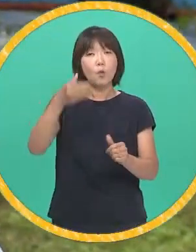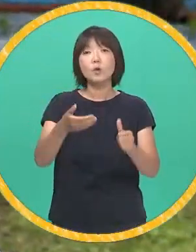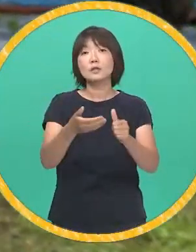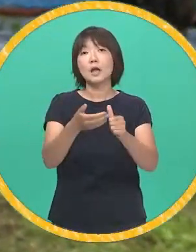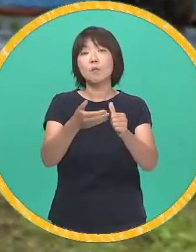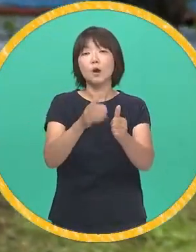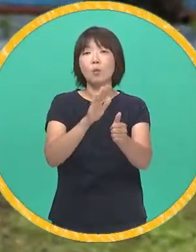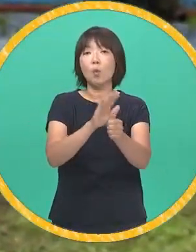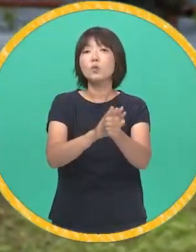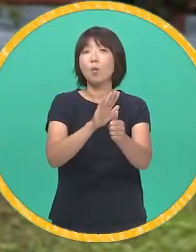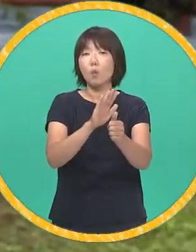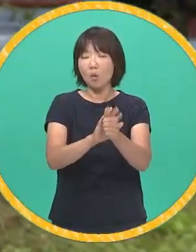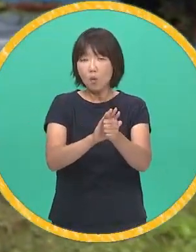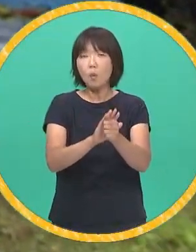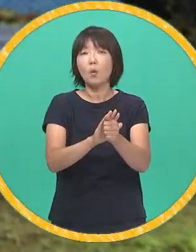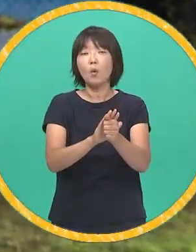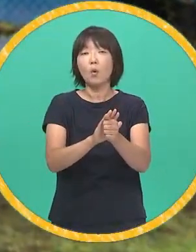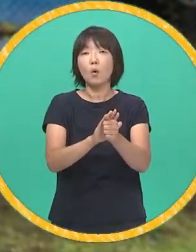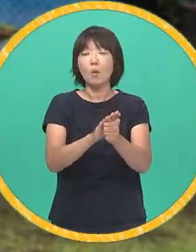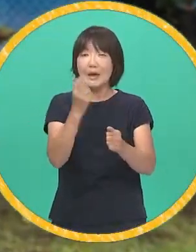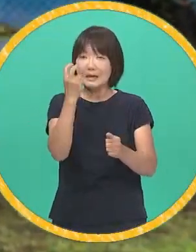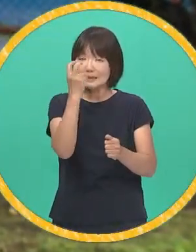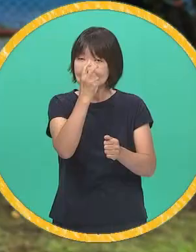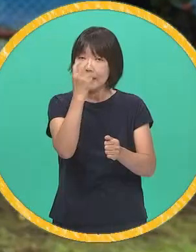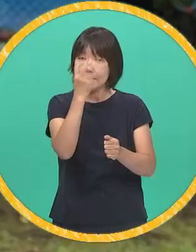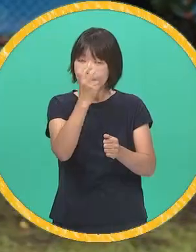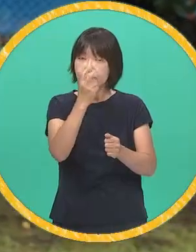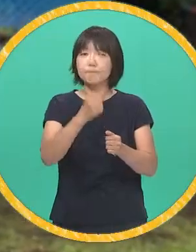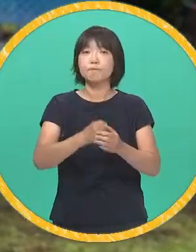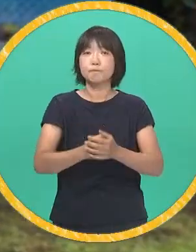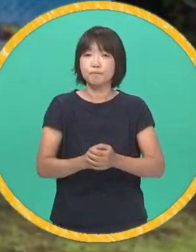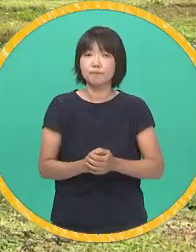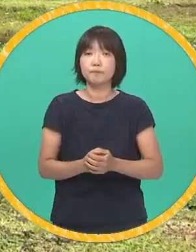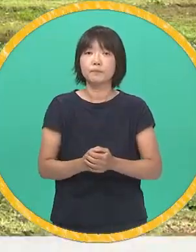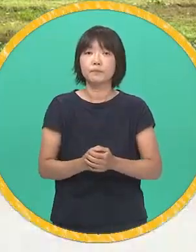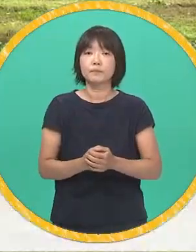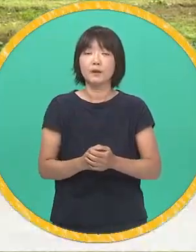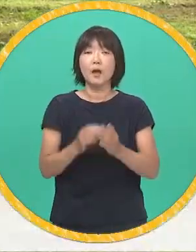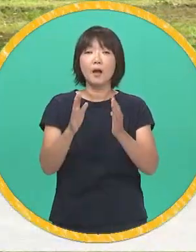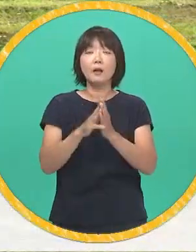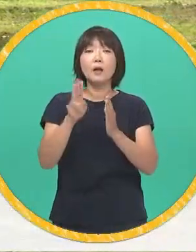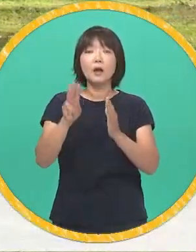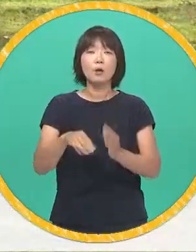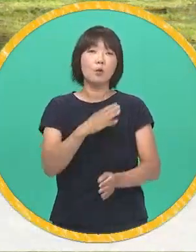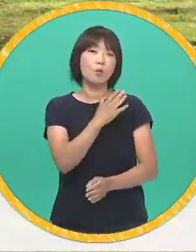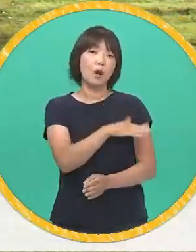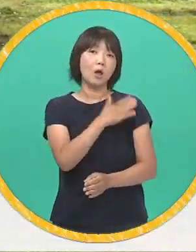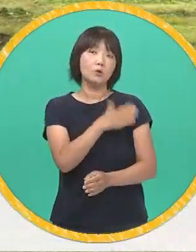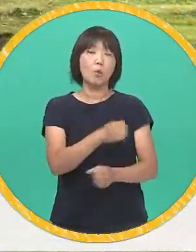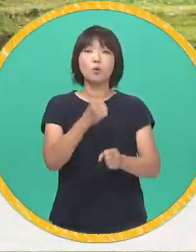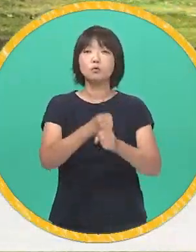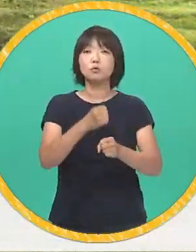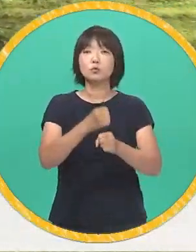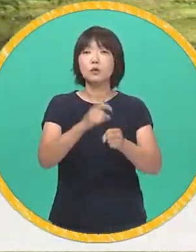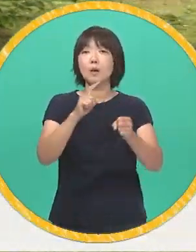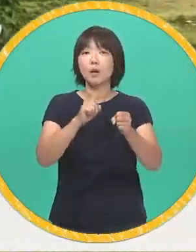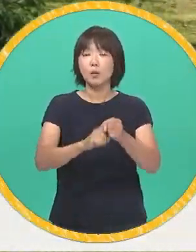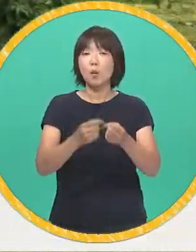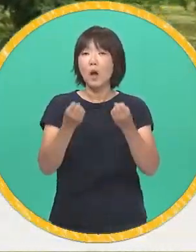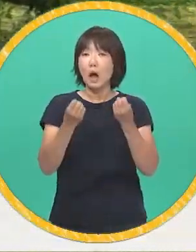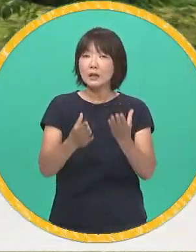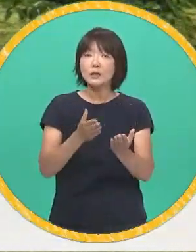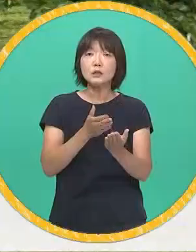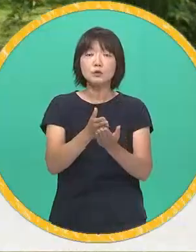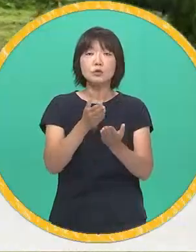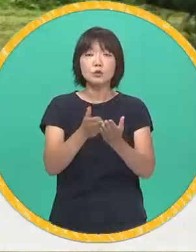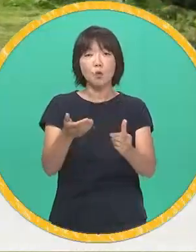補助正梅の試験をするところになってましてかながわブランドを創出するための親子中